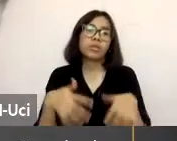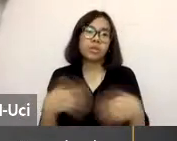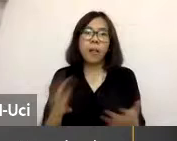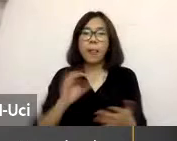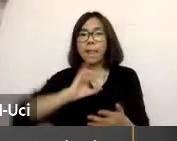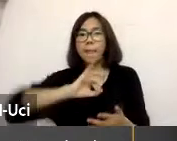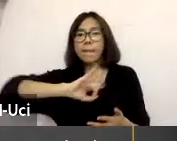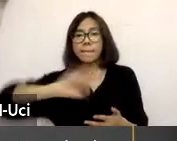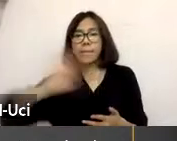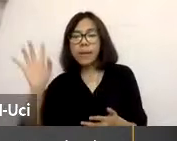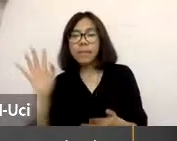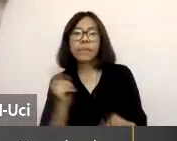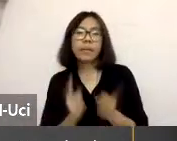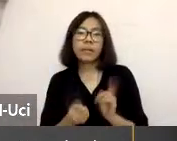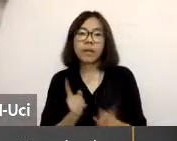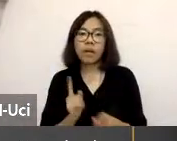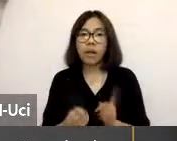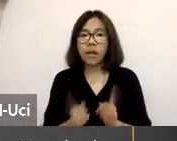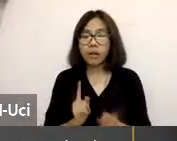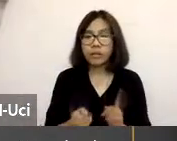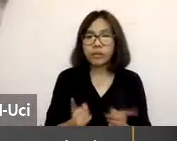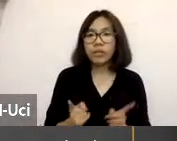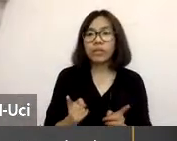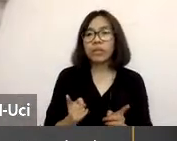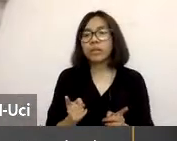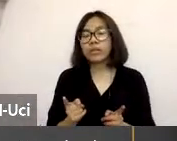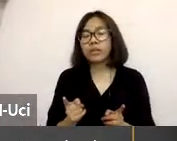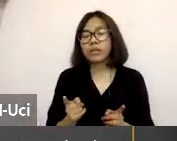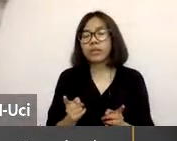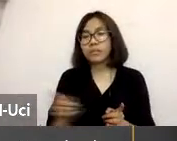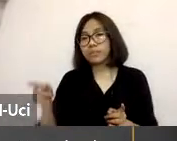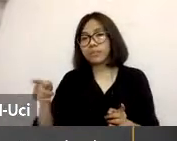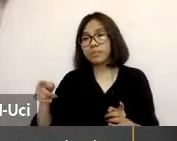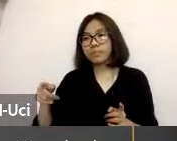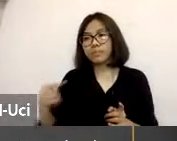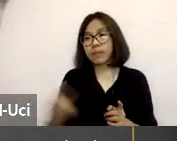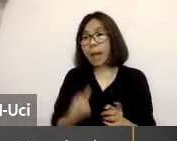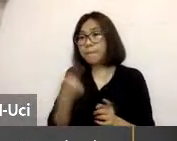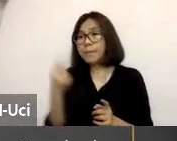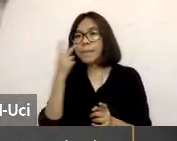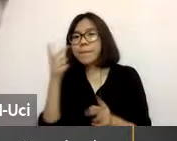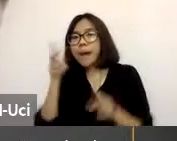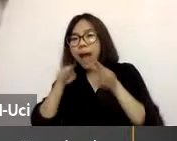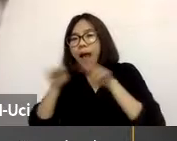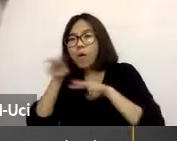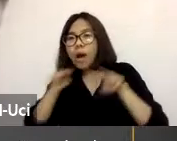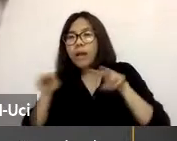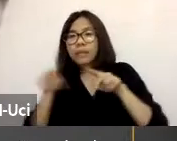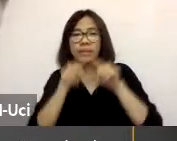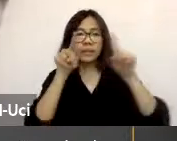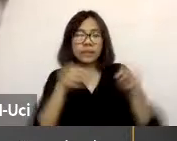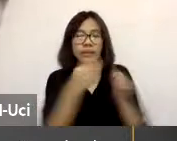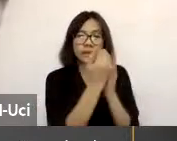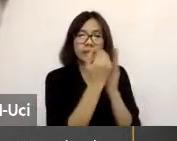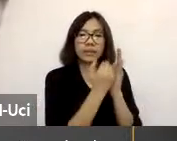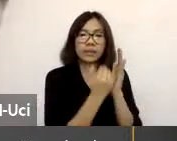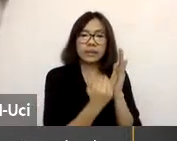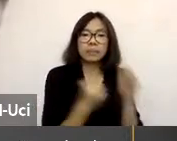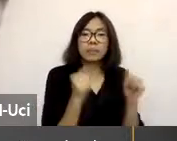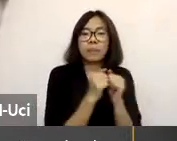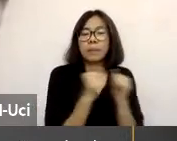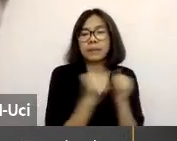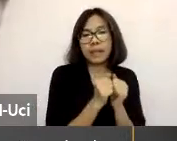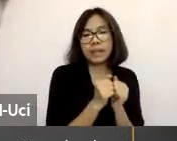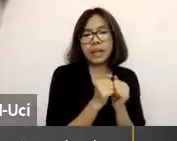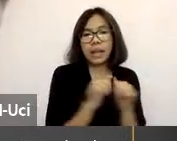minta untuk Mengapa namanya melakukan pengawasan dan pembinaan terhadap klausula baku yang masing-masing Pedagang